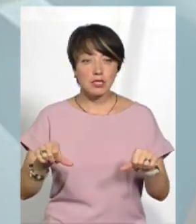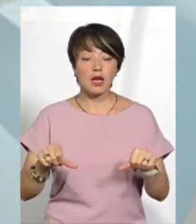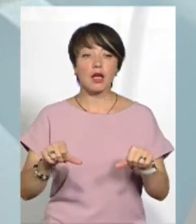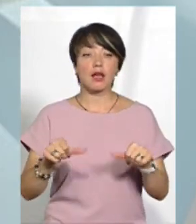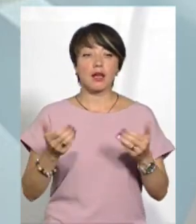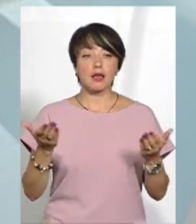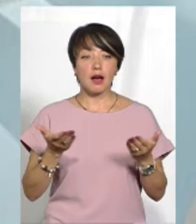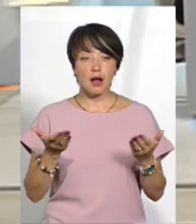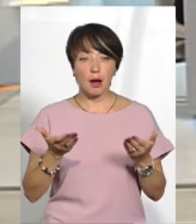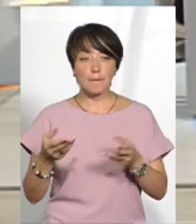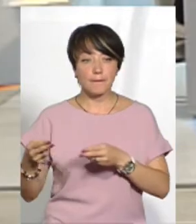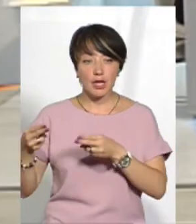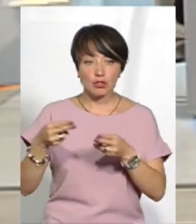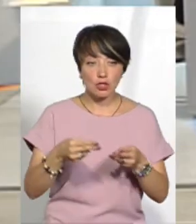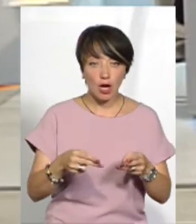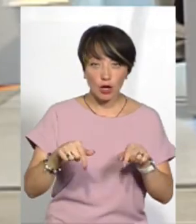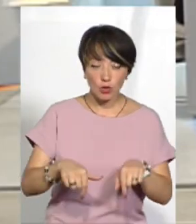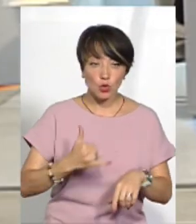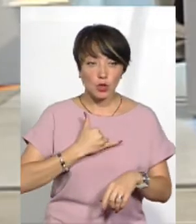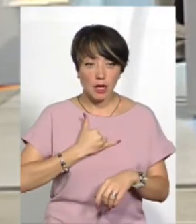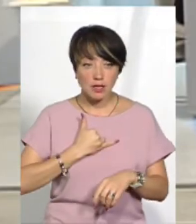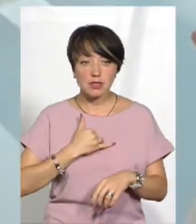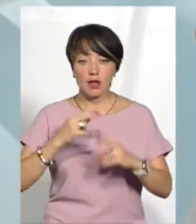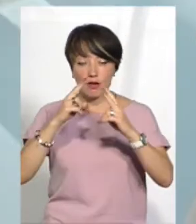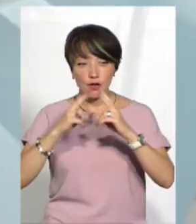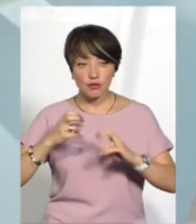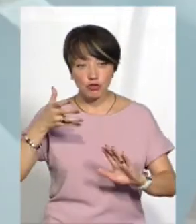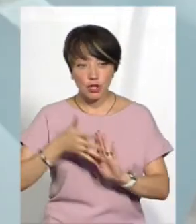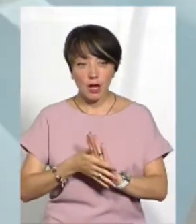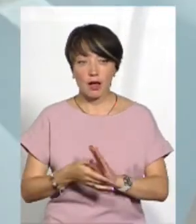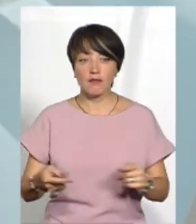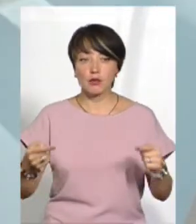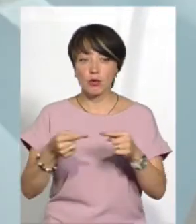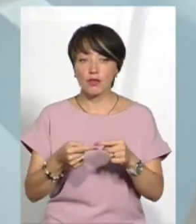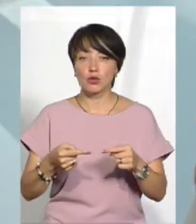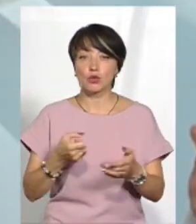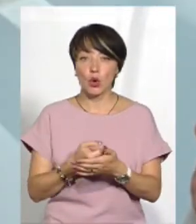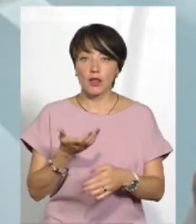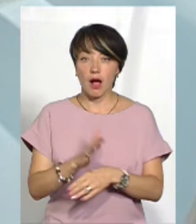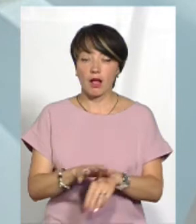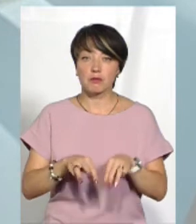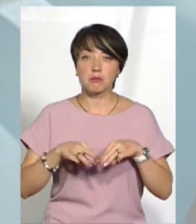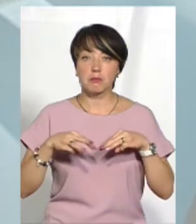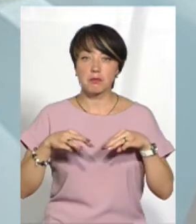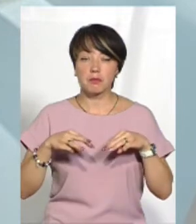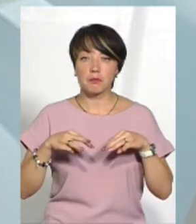яка приїжджає до нас в аеропорт, вивчає відповідно до наказу